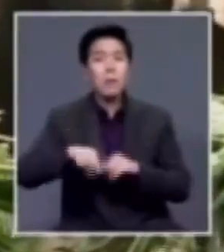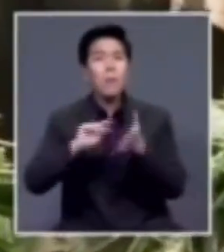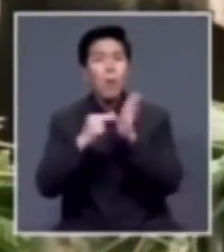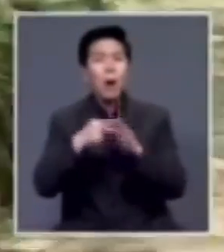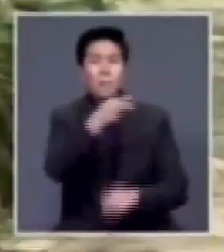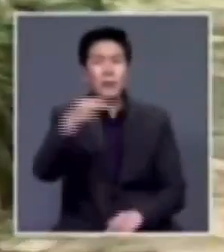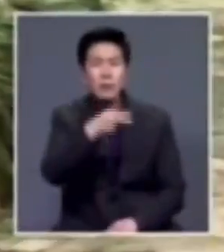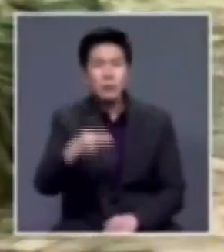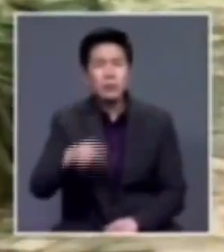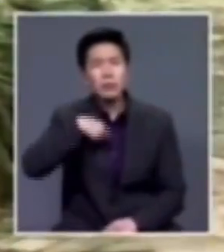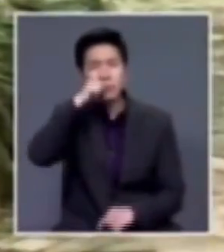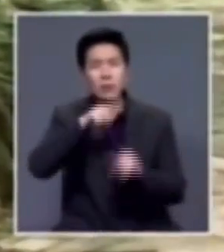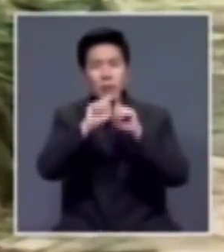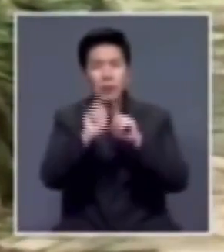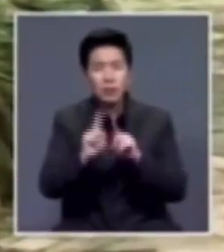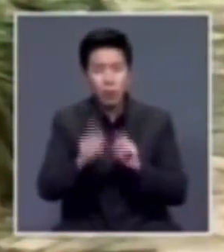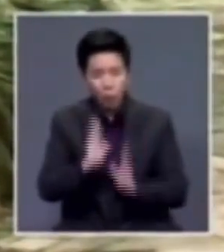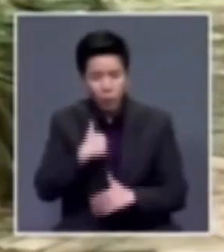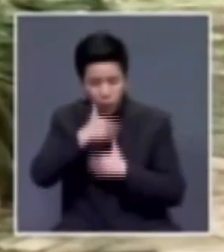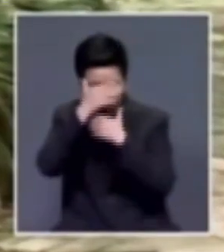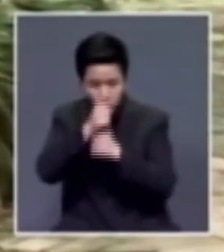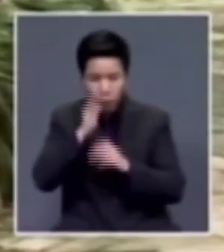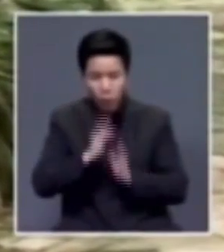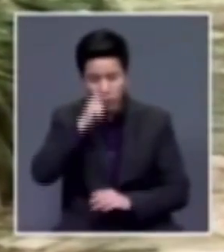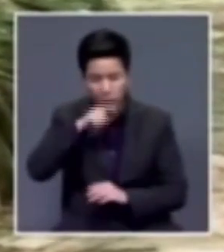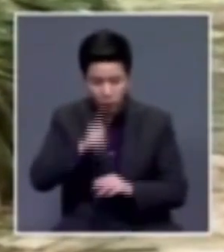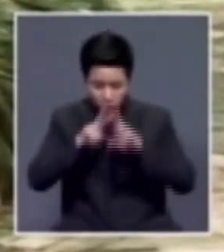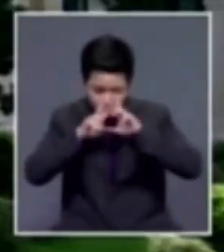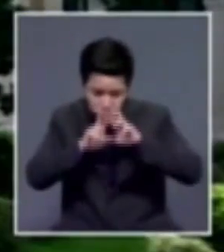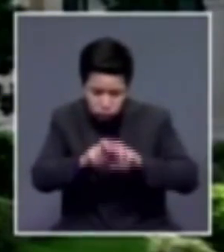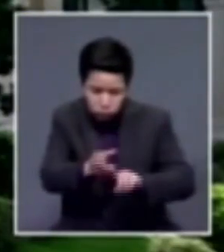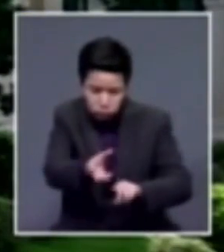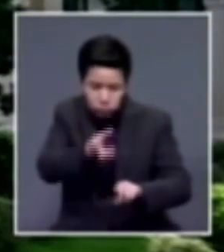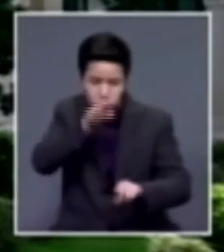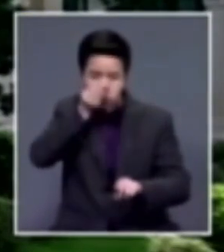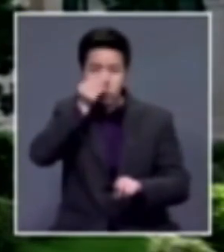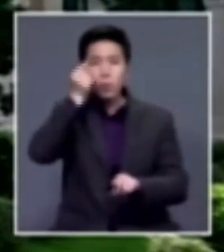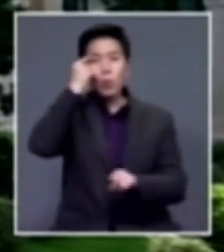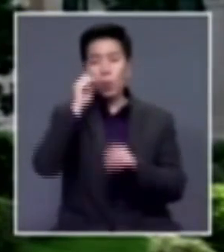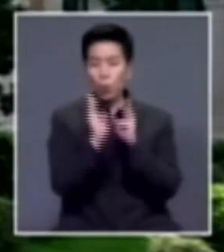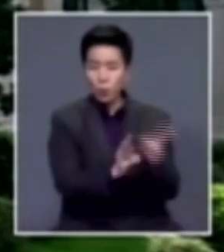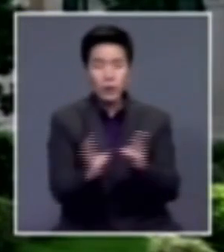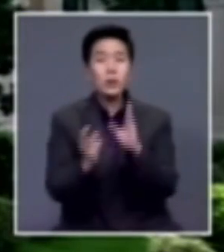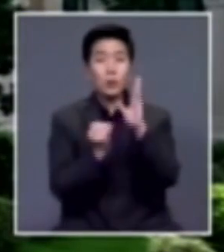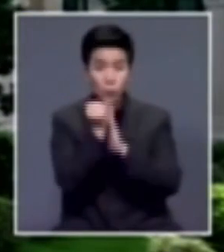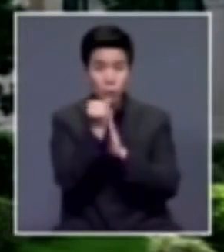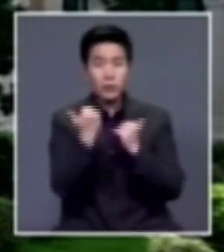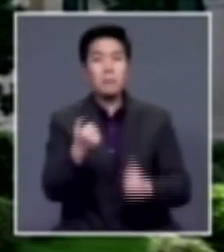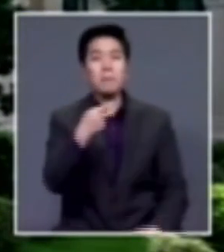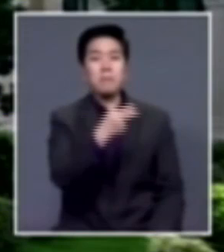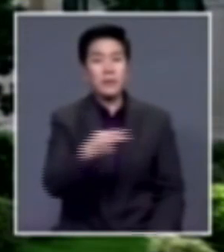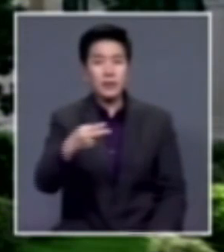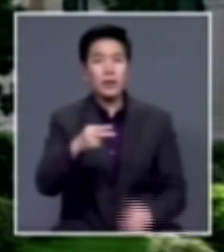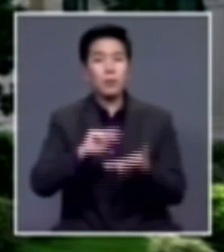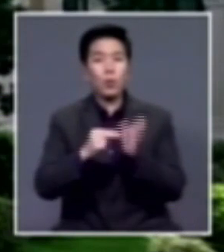รานะครับเป็นไทยนิยมอีกอย่างนึงที่คนไทยเด็กไทยควรจะเรียนรู้รับรู้ไว้ไม่หลงลืมใช้ให้ถูกต้องเพราะการใช้ภาษานั้น